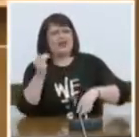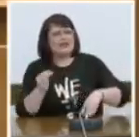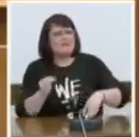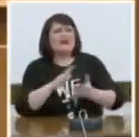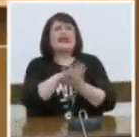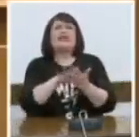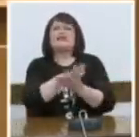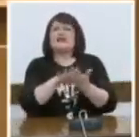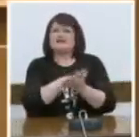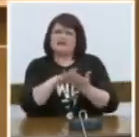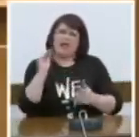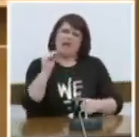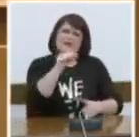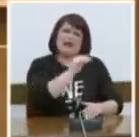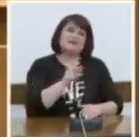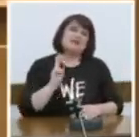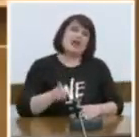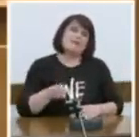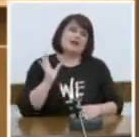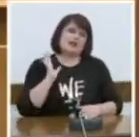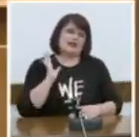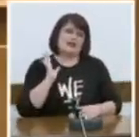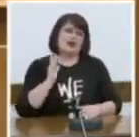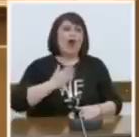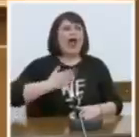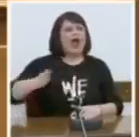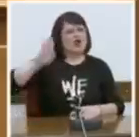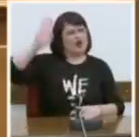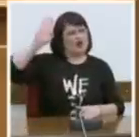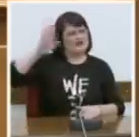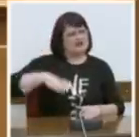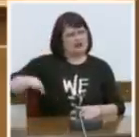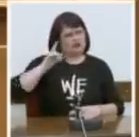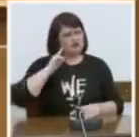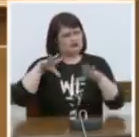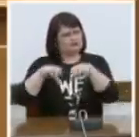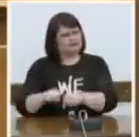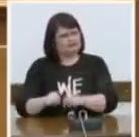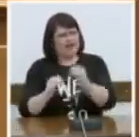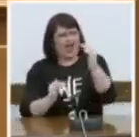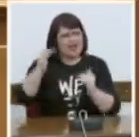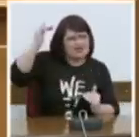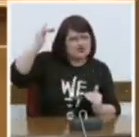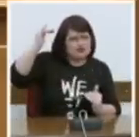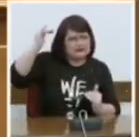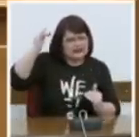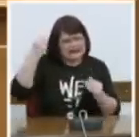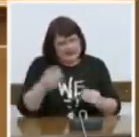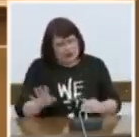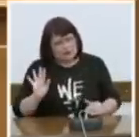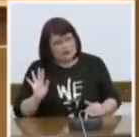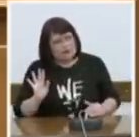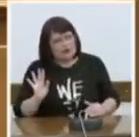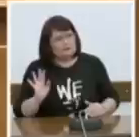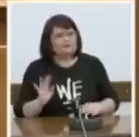θρησκεύματος είναι επικίνδυνη. Δίνει χώρο σε ακροδεξιές αντιλήψεις, αυξάνει τις ανισότητες και μάλιστα αυτό